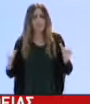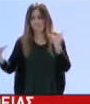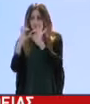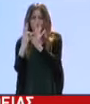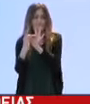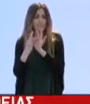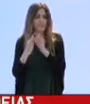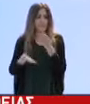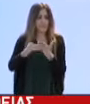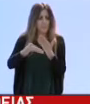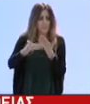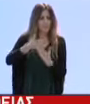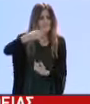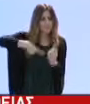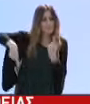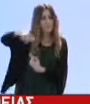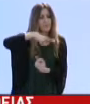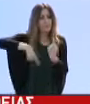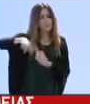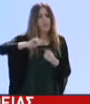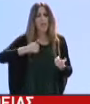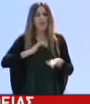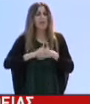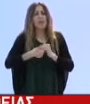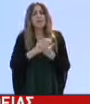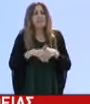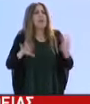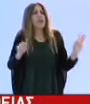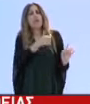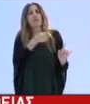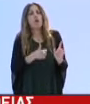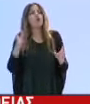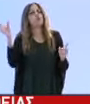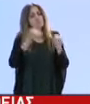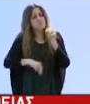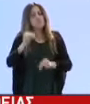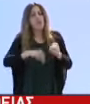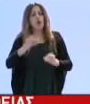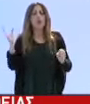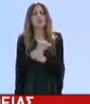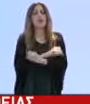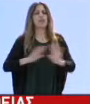μας ενδιαφέρει μόνο να κερδίσουμε τις επόμενες εκλογές. Θέλουμε να αλλάξουμε την Ελλάδα.